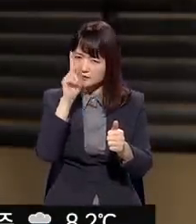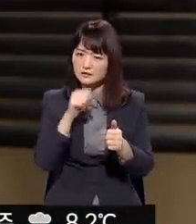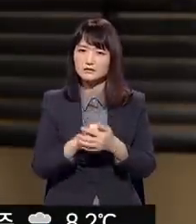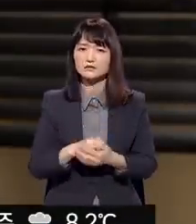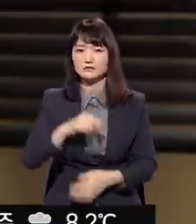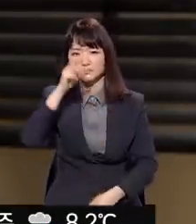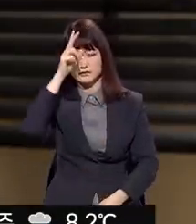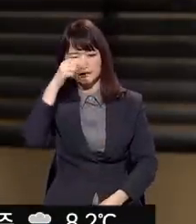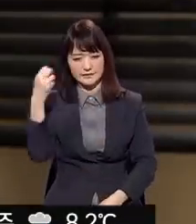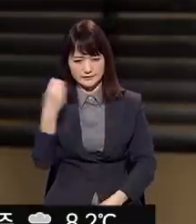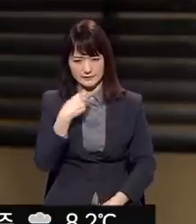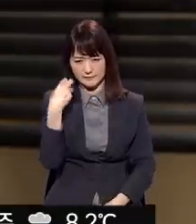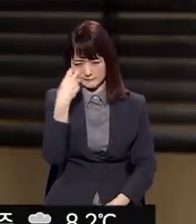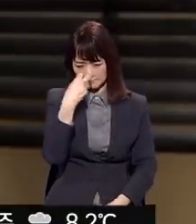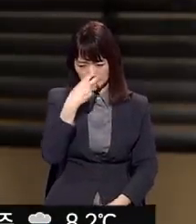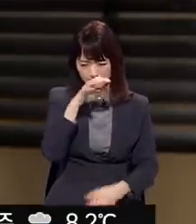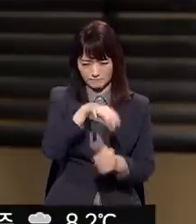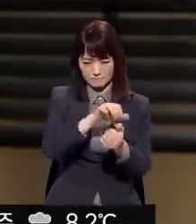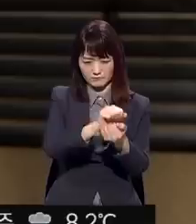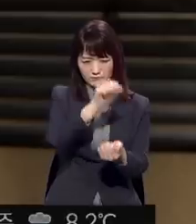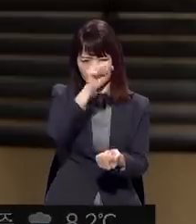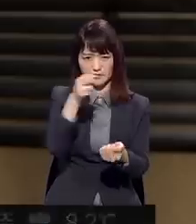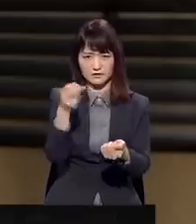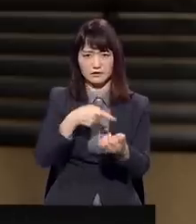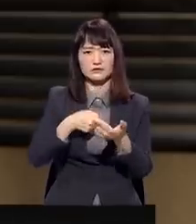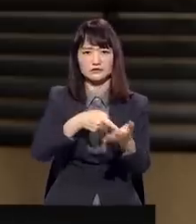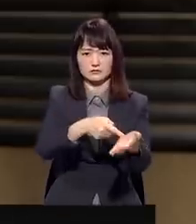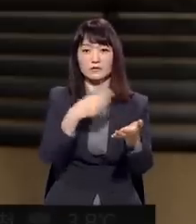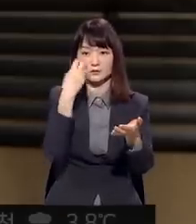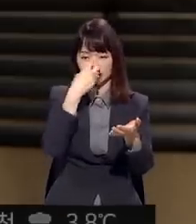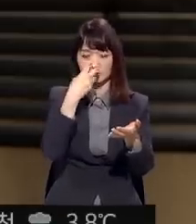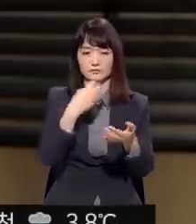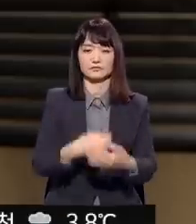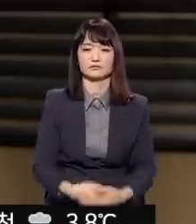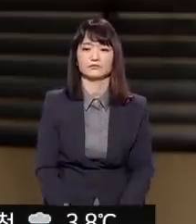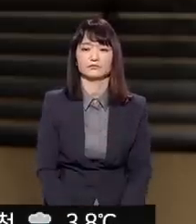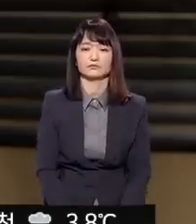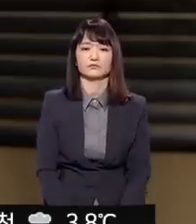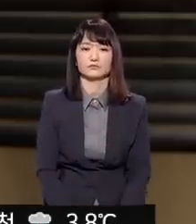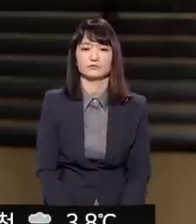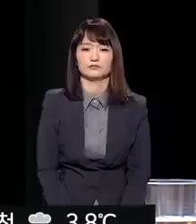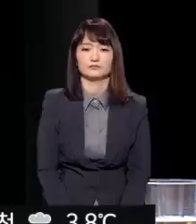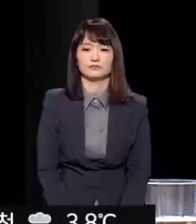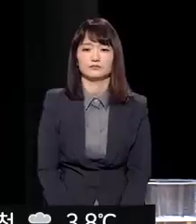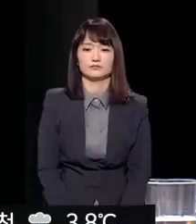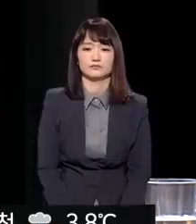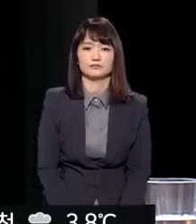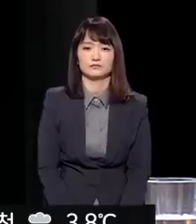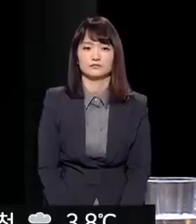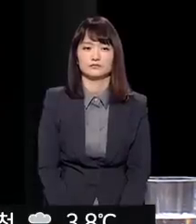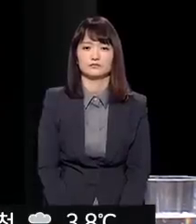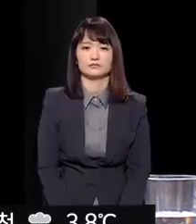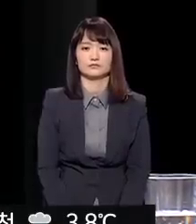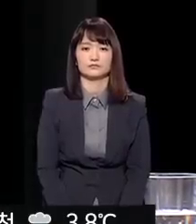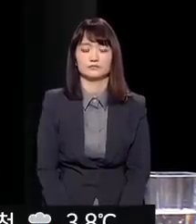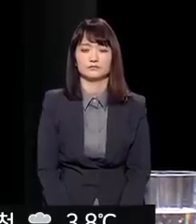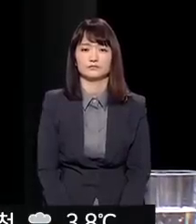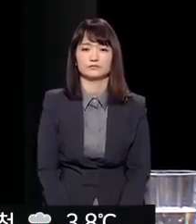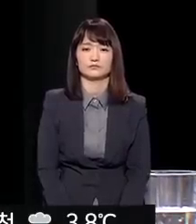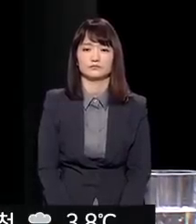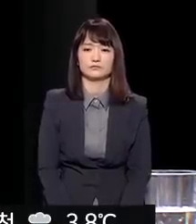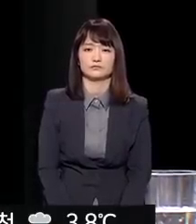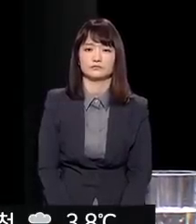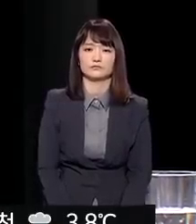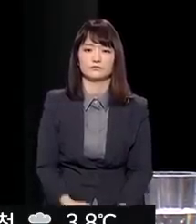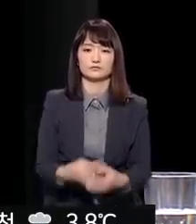경우는 다시 검토를 해서 영장을 재신청하는 것을 검토한다고 하고 있습니다. 아 그렇군요. 알겠습니다. 첫 번째 사건